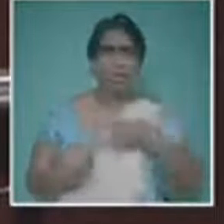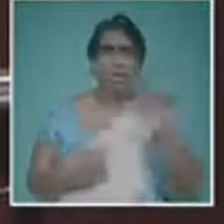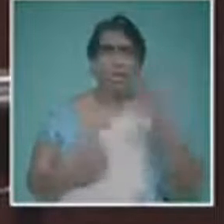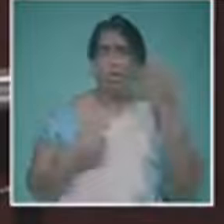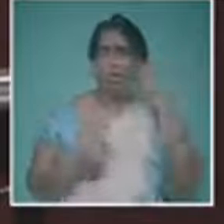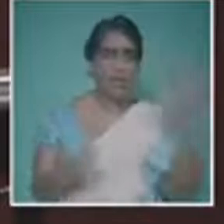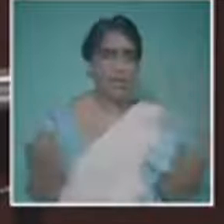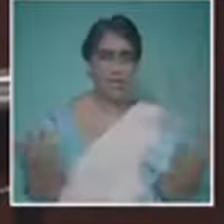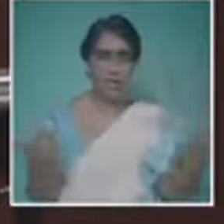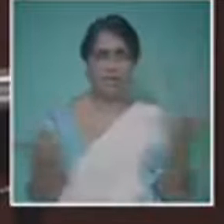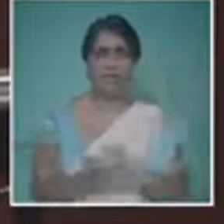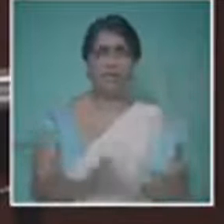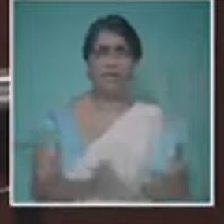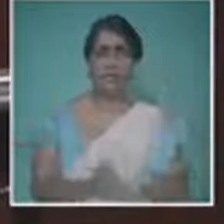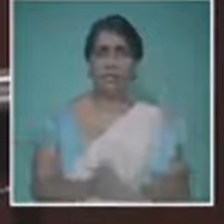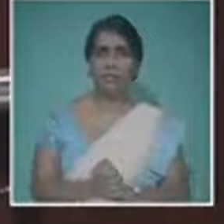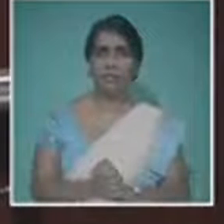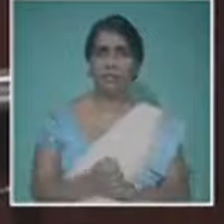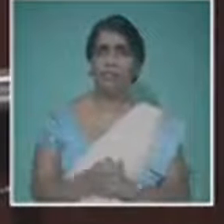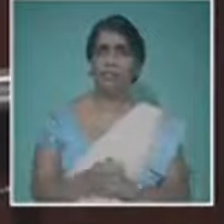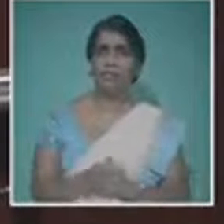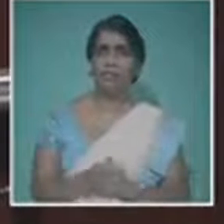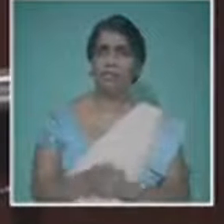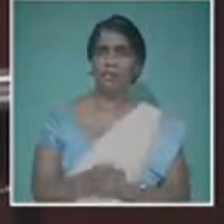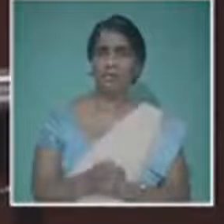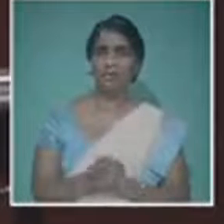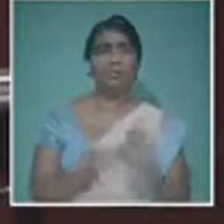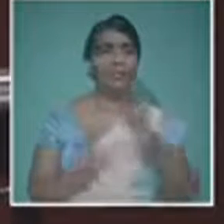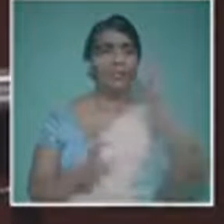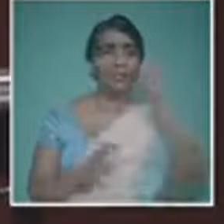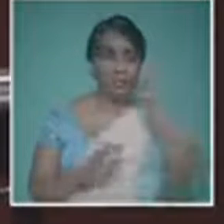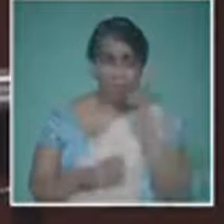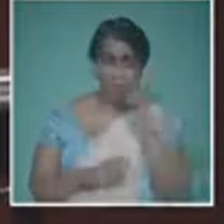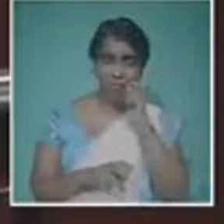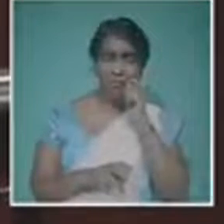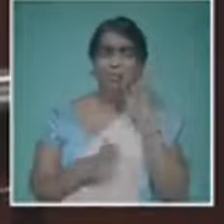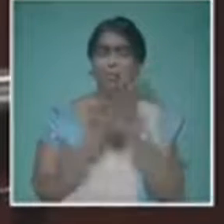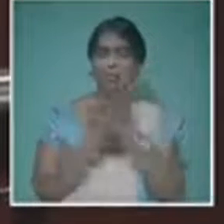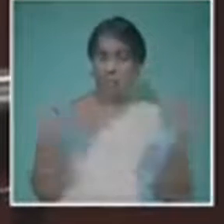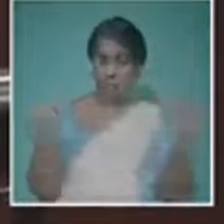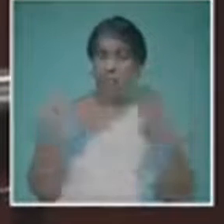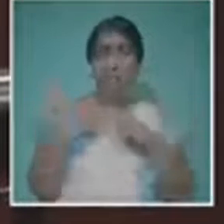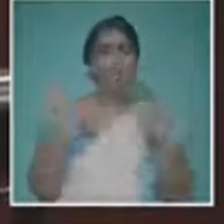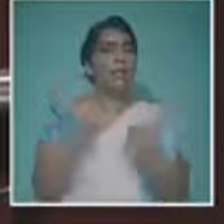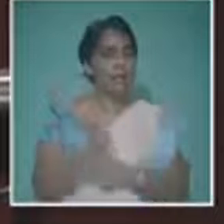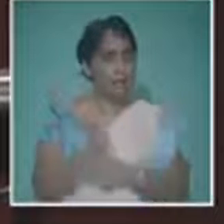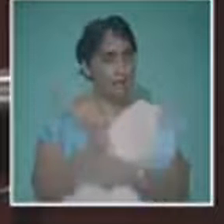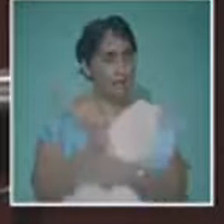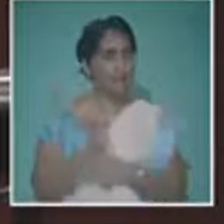உங்களுக்கு இப்பொழுதுதான் பயங்கரவாத தடை சட்டத்தினுடைய அந்த கோர முகம் சிங்கள தேச